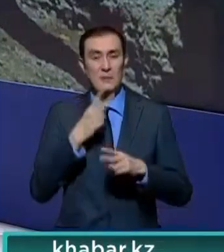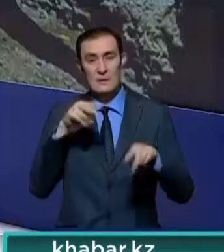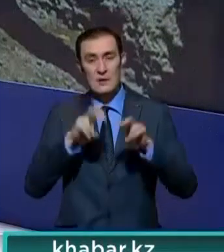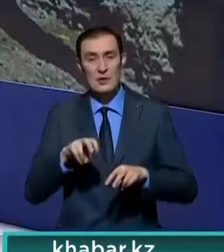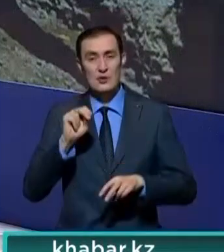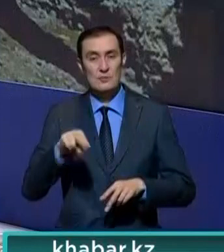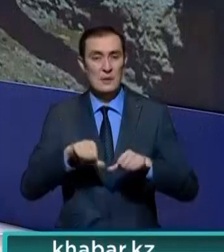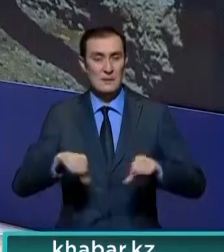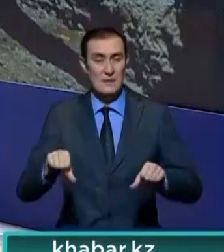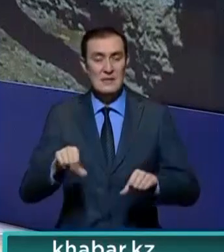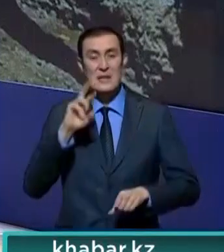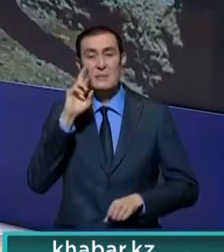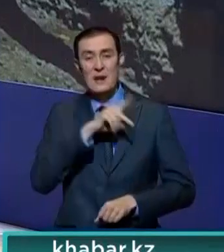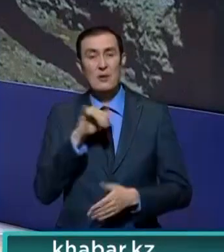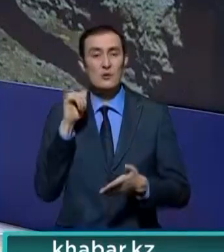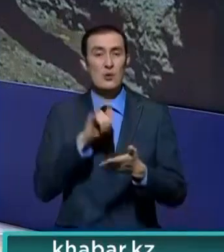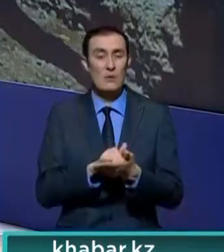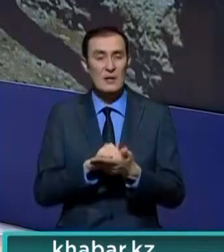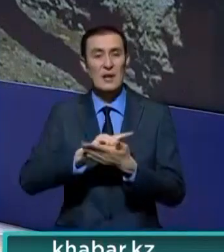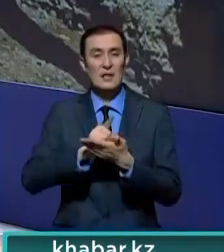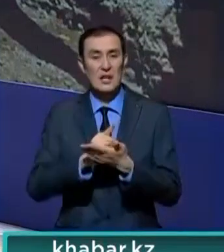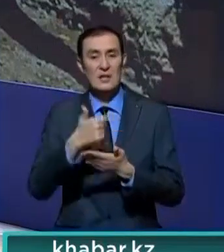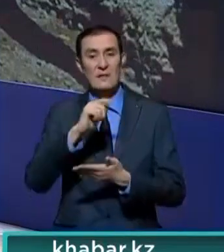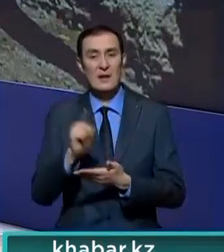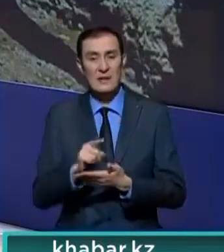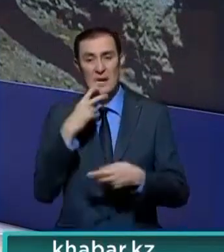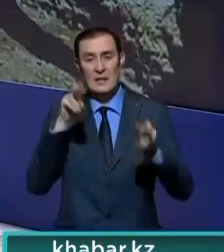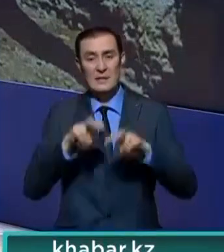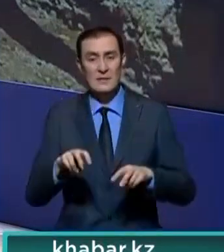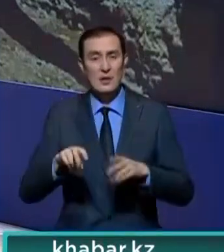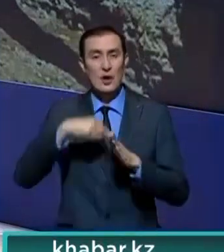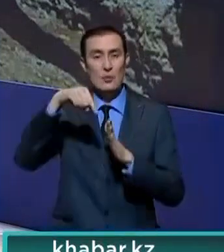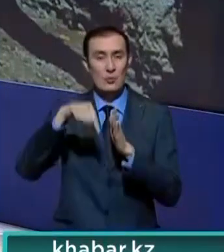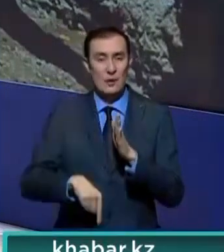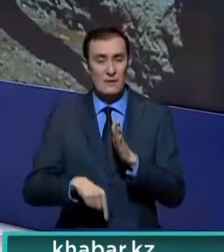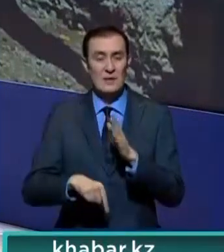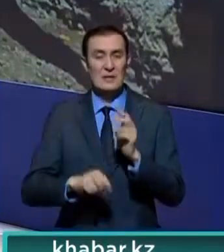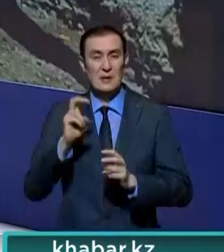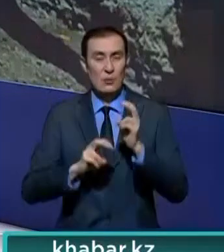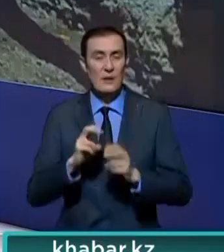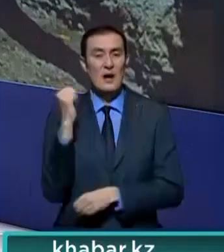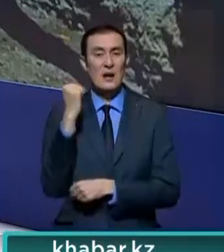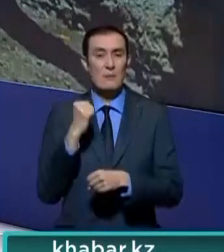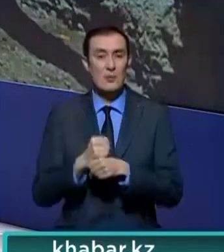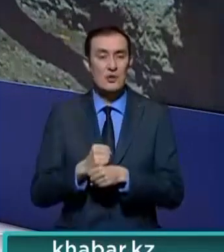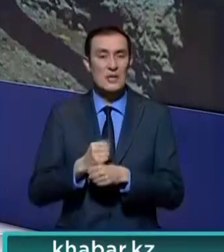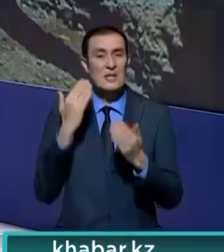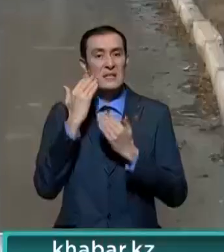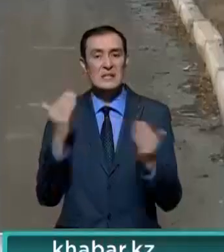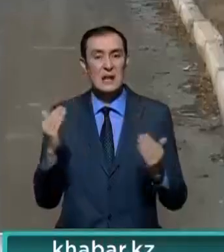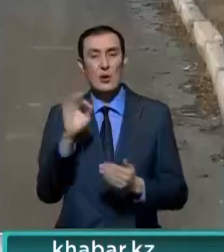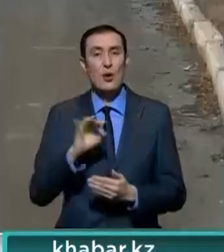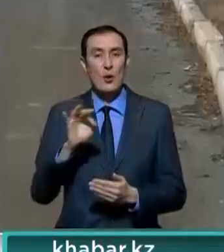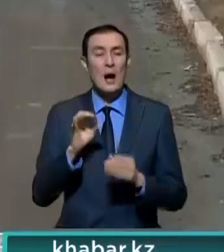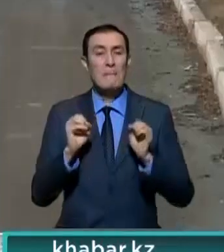ЧП. Из-за неправильно установленных датчиков газоанализаторов и буровых станков горняки не владели